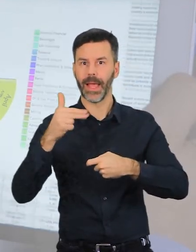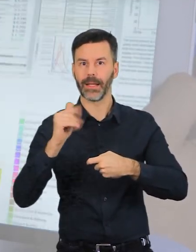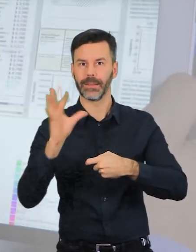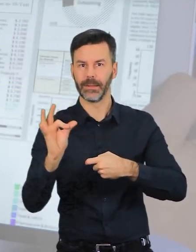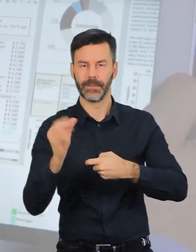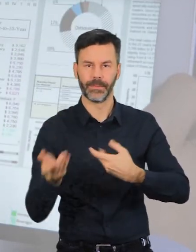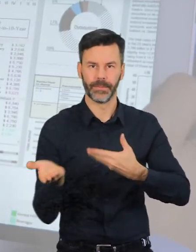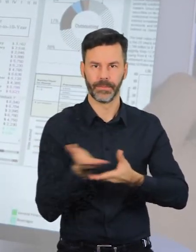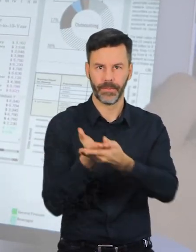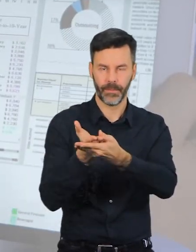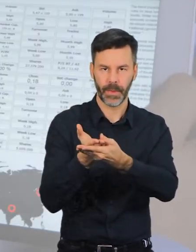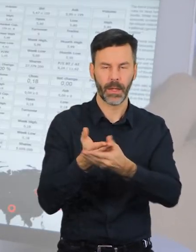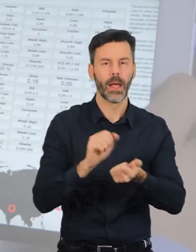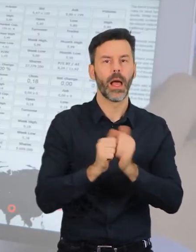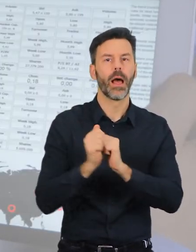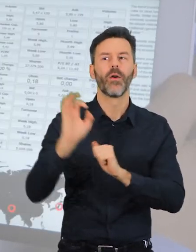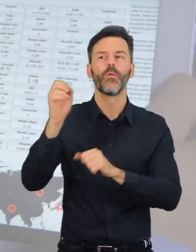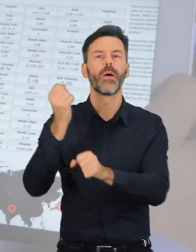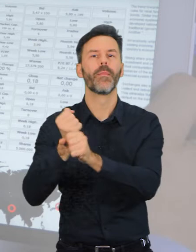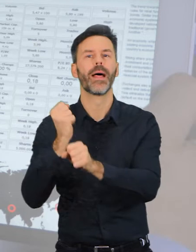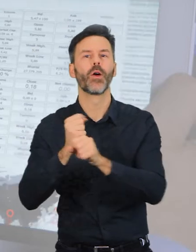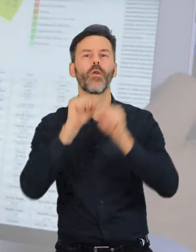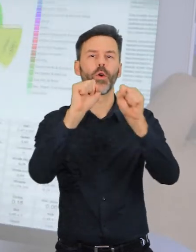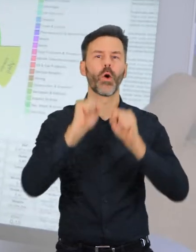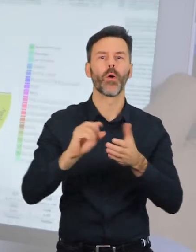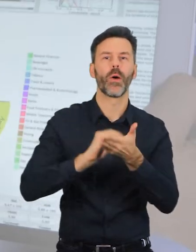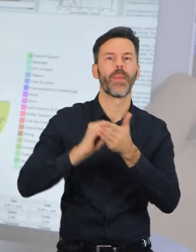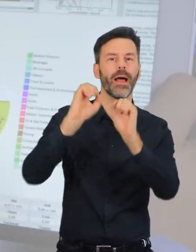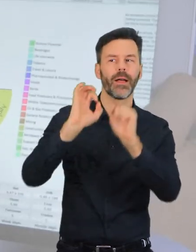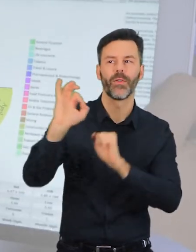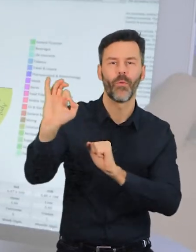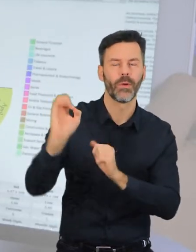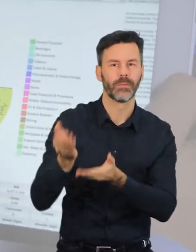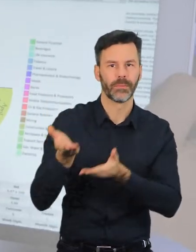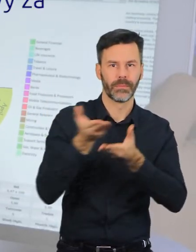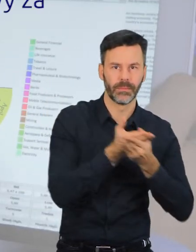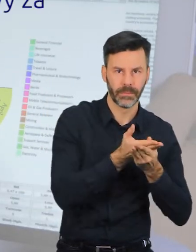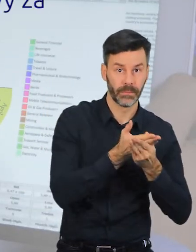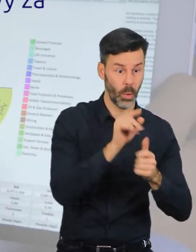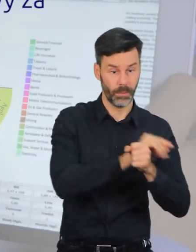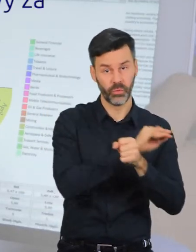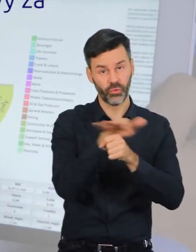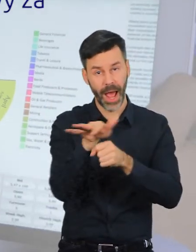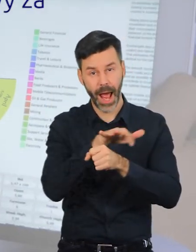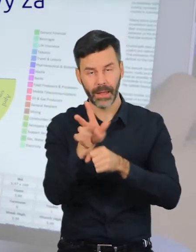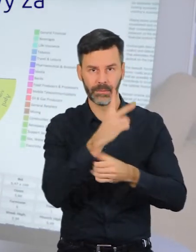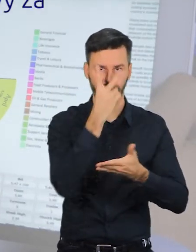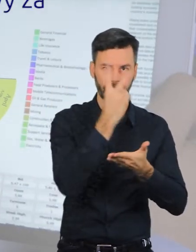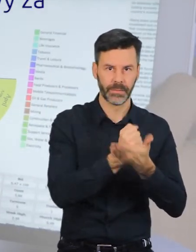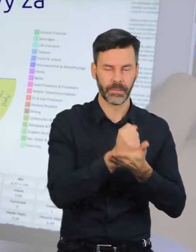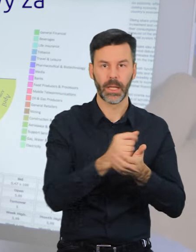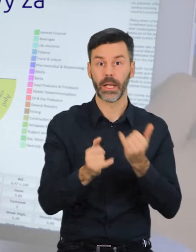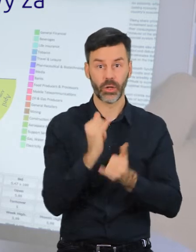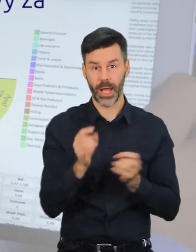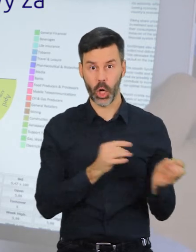o numerze rachunku bankowego do przelewu wynagrodzeń, potwierdzenia przelewu wynagrodzeń, w przypadku wypłat gotówkowych